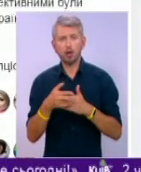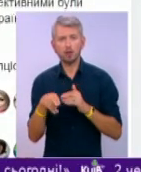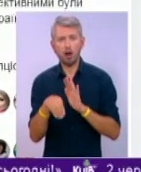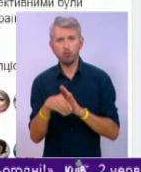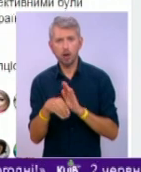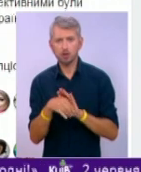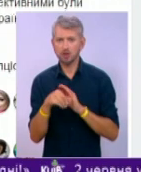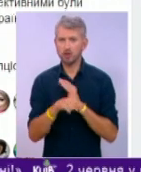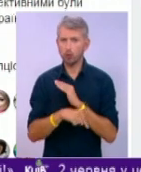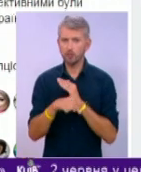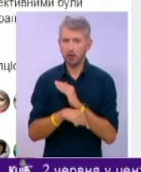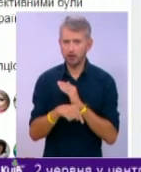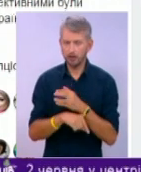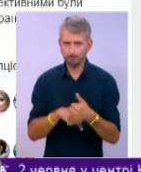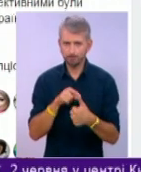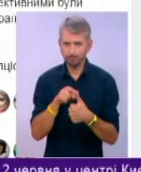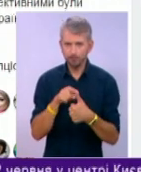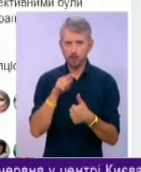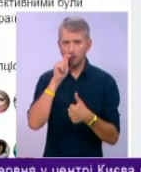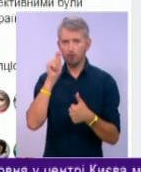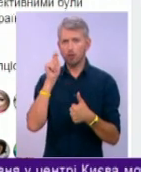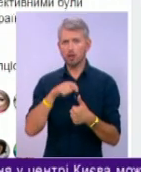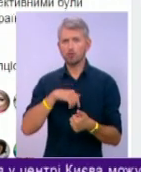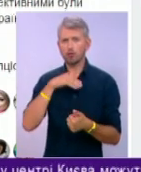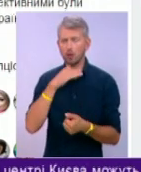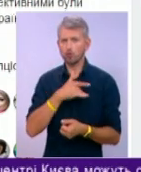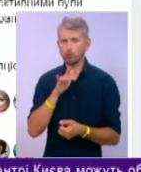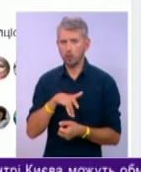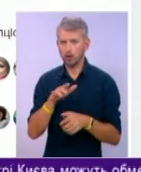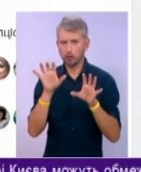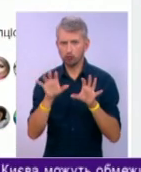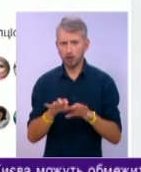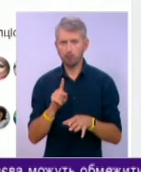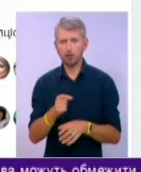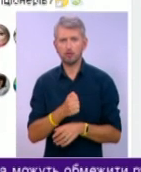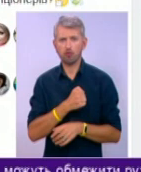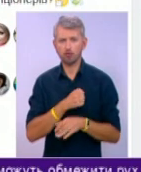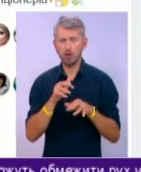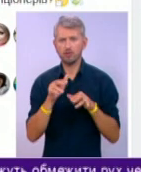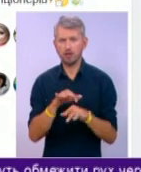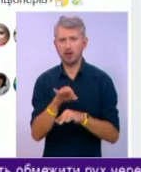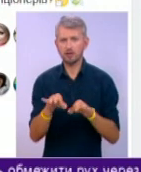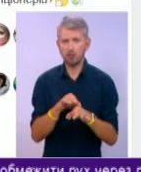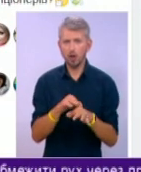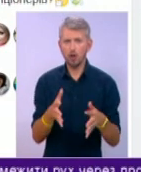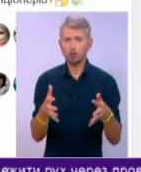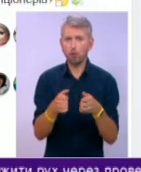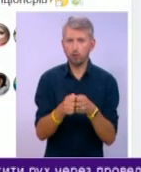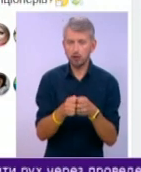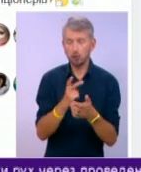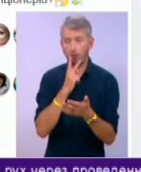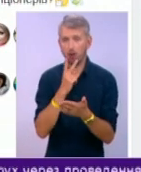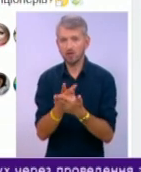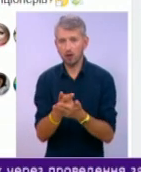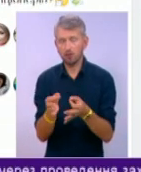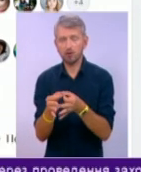для хабарників і корупціонерів. Перший варіант – в Україні достатньо суворе законодавство, але, на жаль, діє схема «зловили,